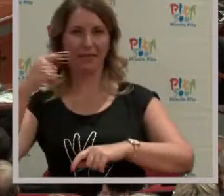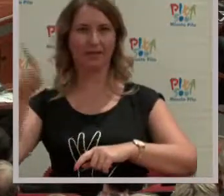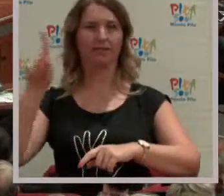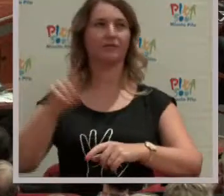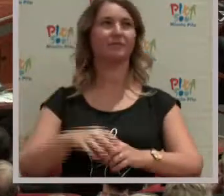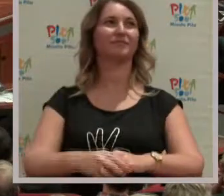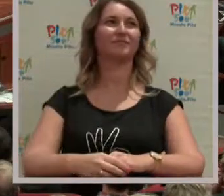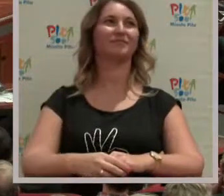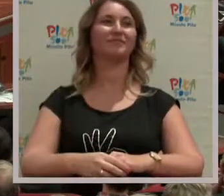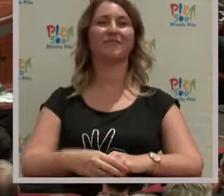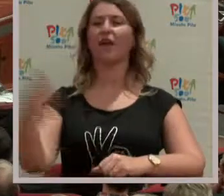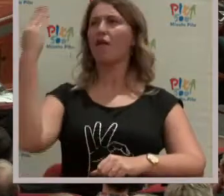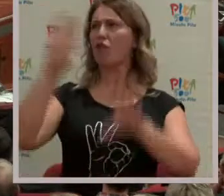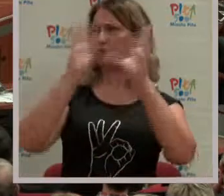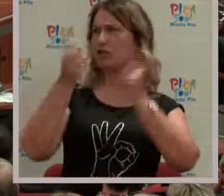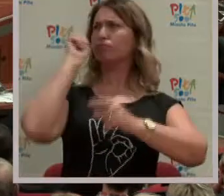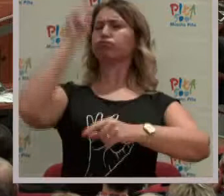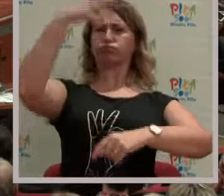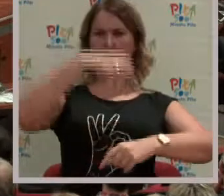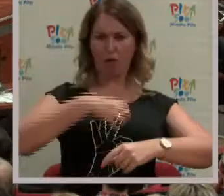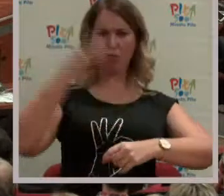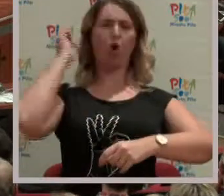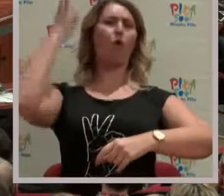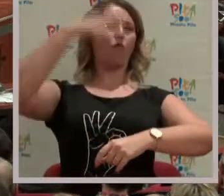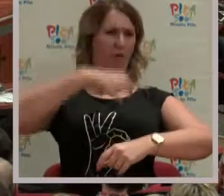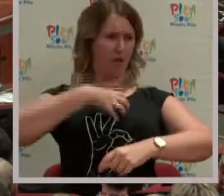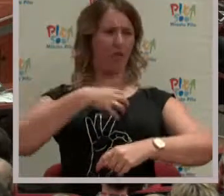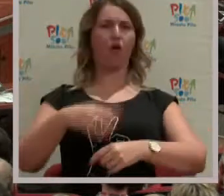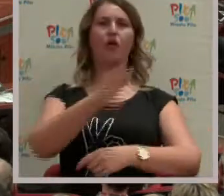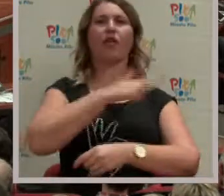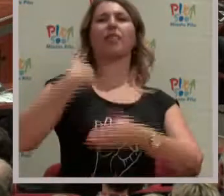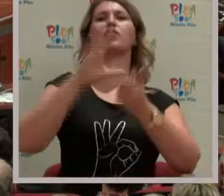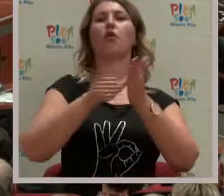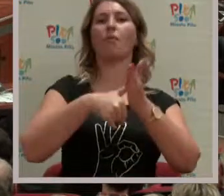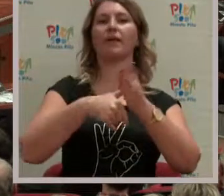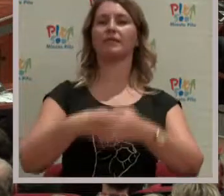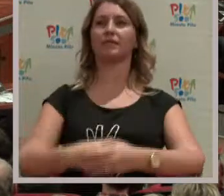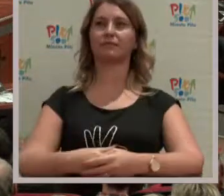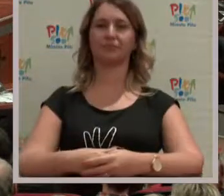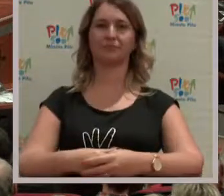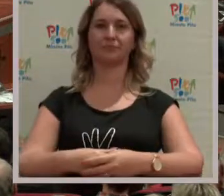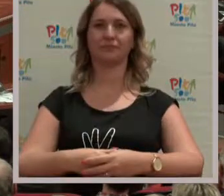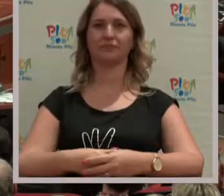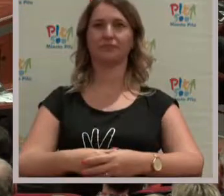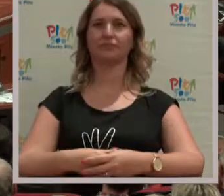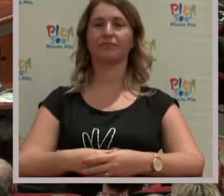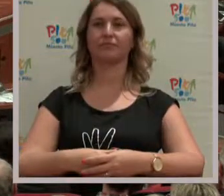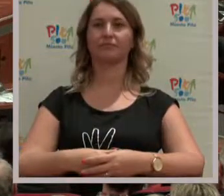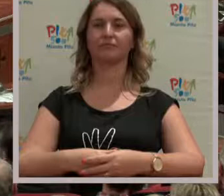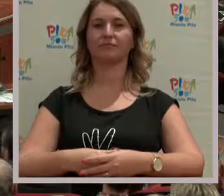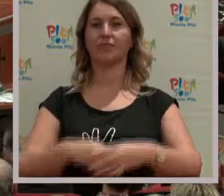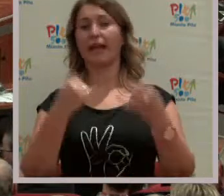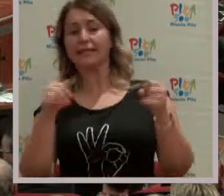Witam dyrektorki i dyrektorów naszych jednostek organizacyjnych podległych miastu, a także jednostek organizacyjnych